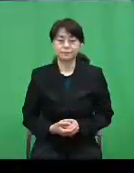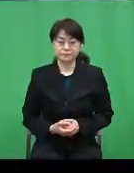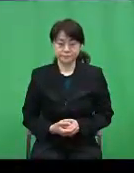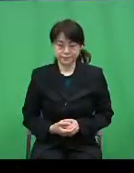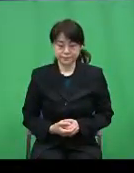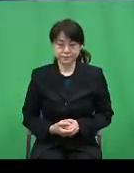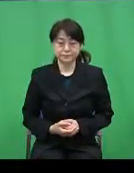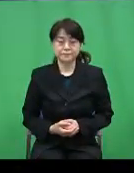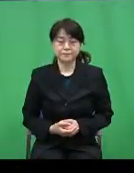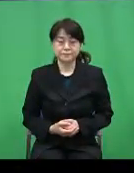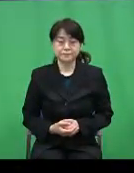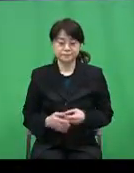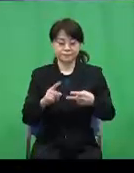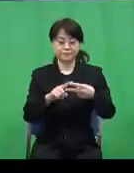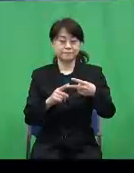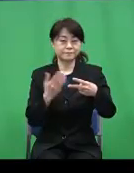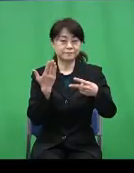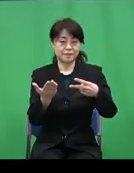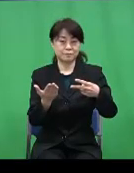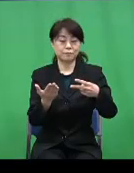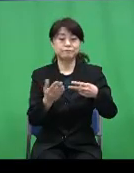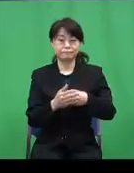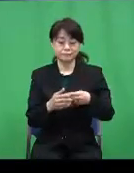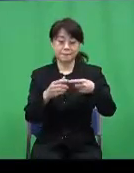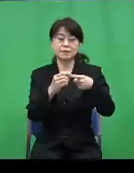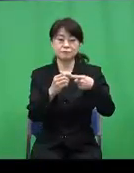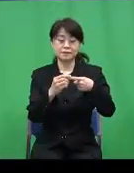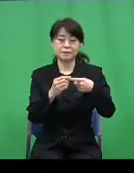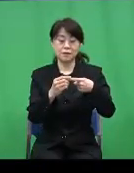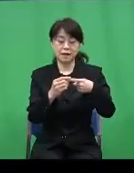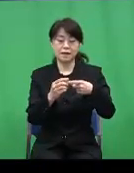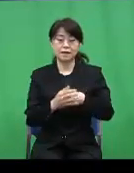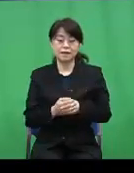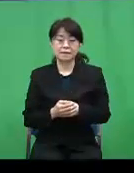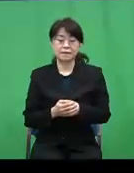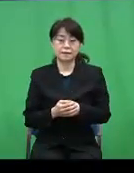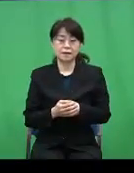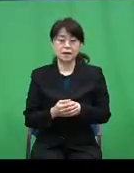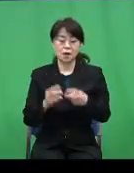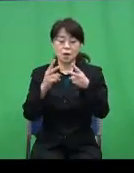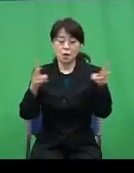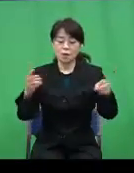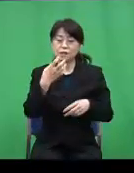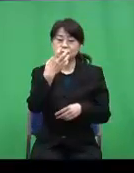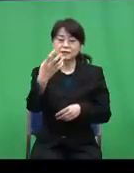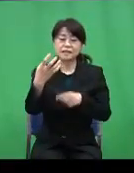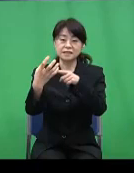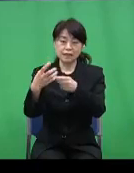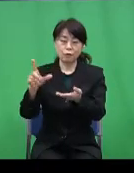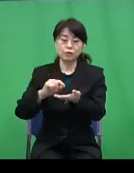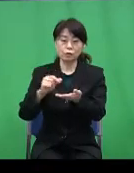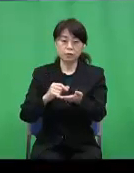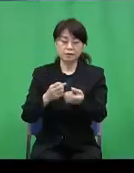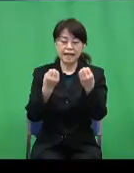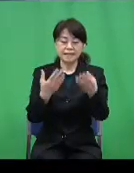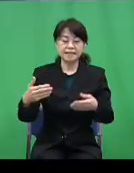本庁閣議です 。はい、 2点ありまして、まず1点が、先ほどにありました北陸新幹線で繊維を運ぶということなんですが、